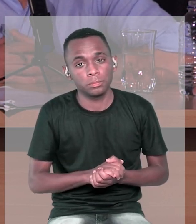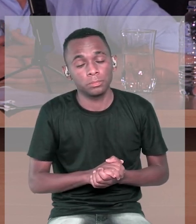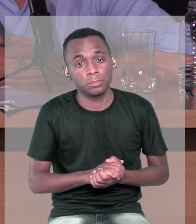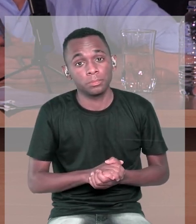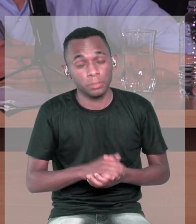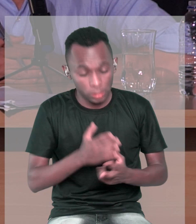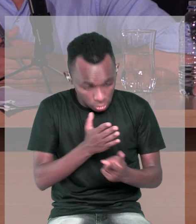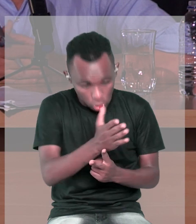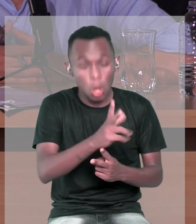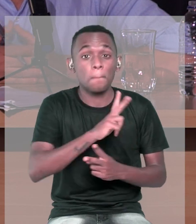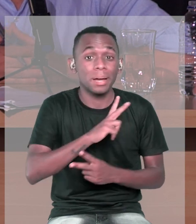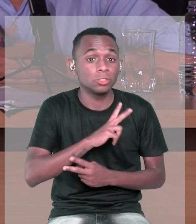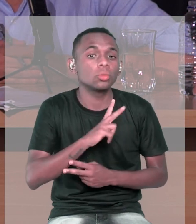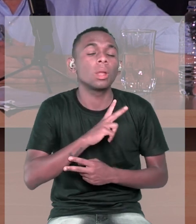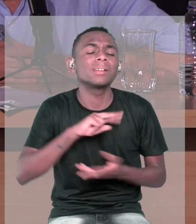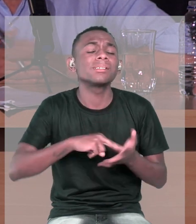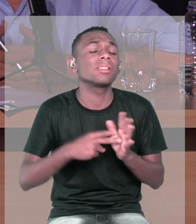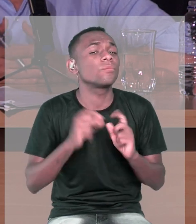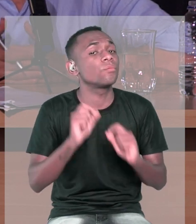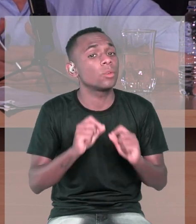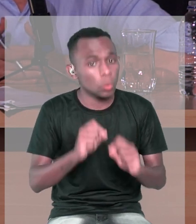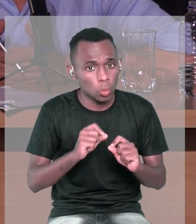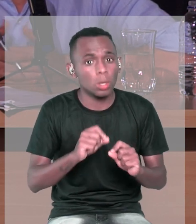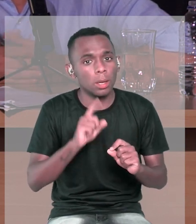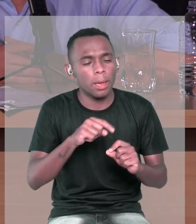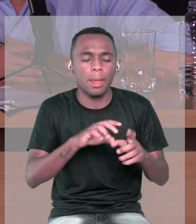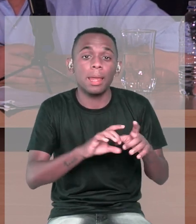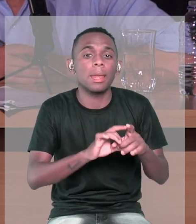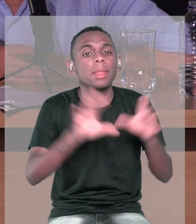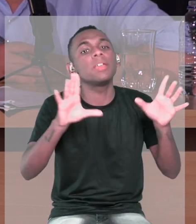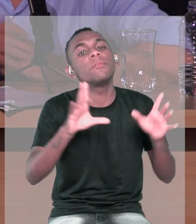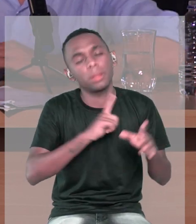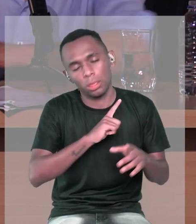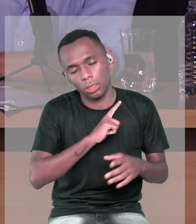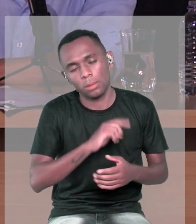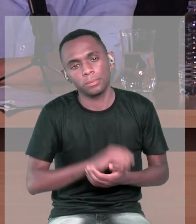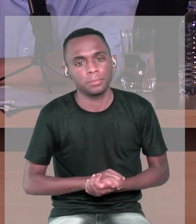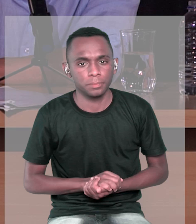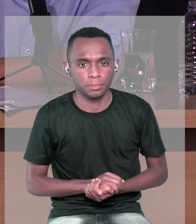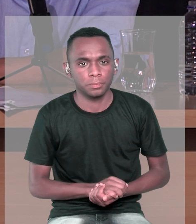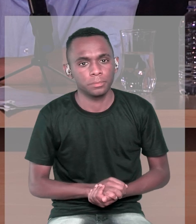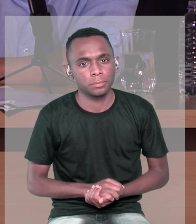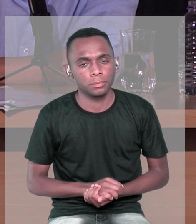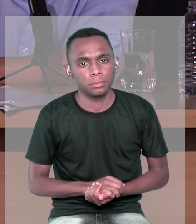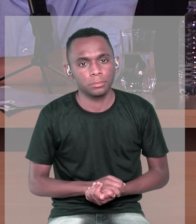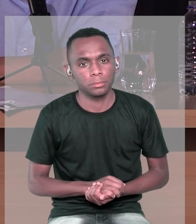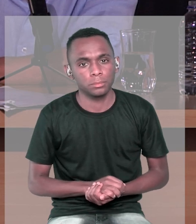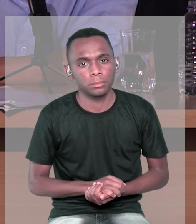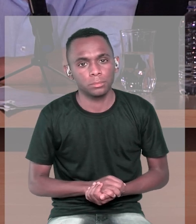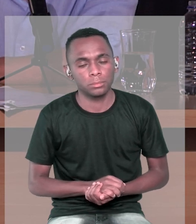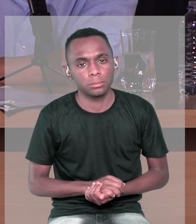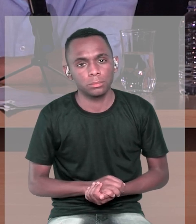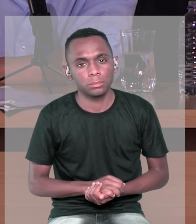ter, né, propriedade significa ser mais livre. Et puis la propriété, ça